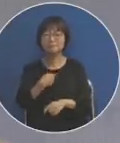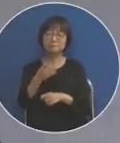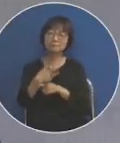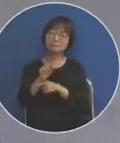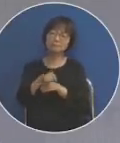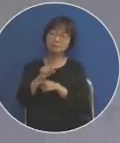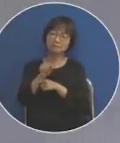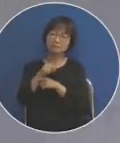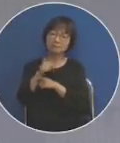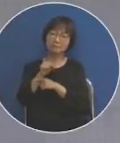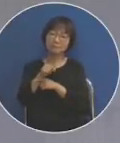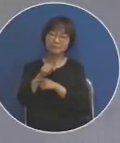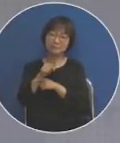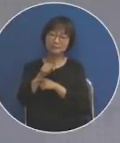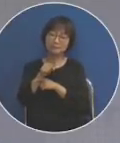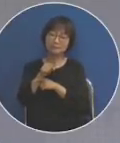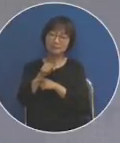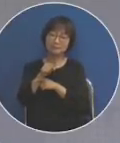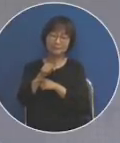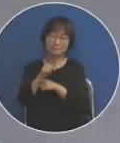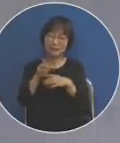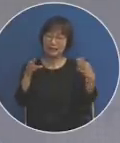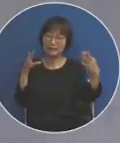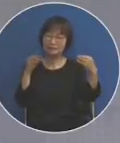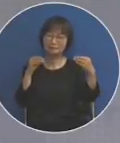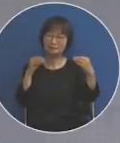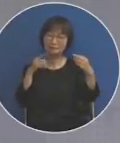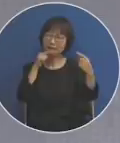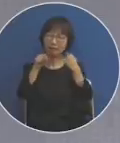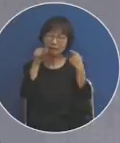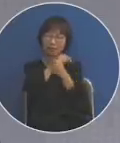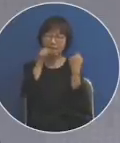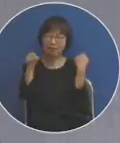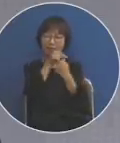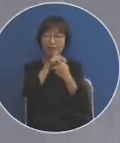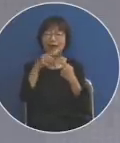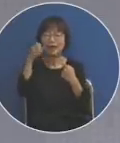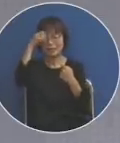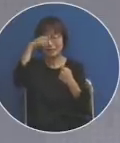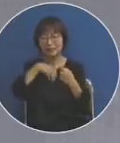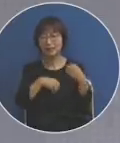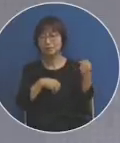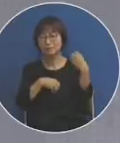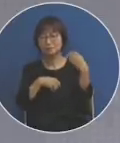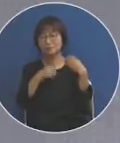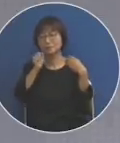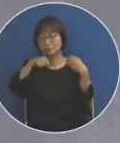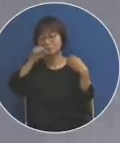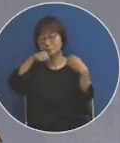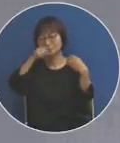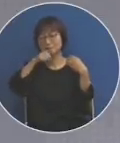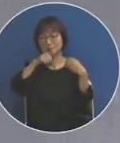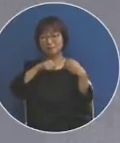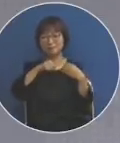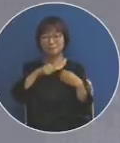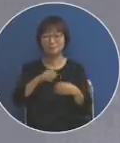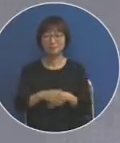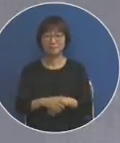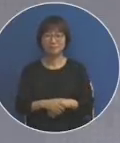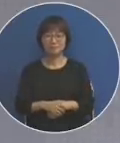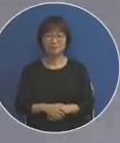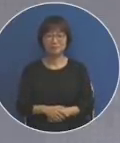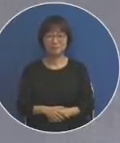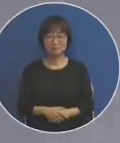예를 들어 몇 시간 간다 거기만 가도 그것도 할 때가 너무 많아요. Why? Because I'm hearing all these words and reports of people of unbelief who do not pray. 본인은